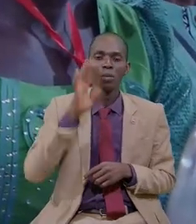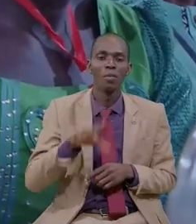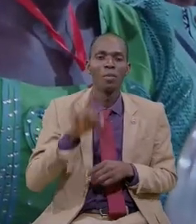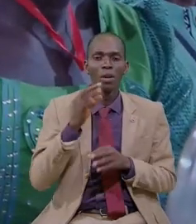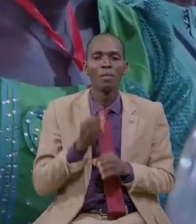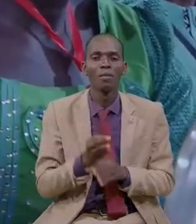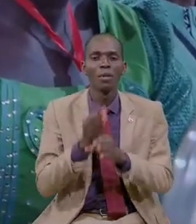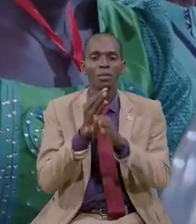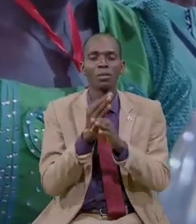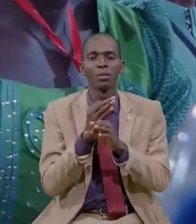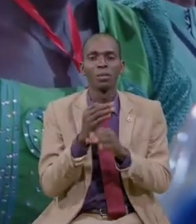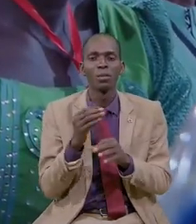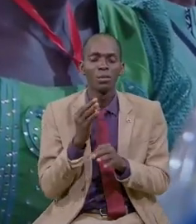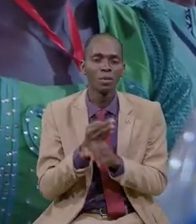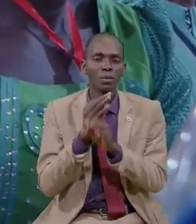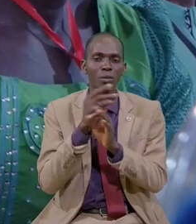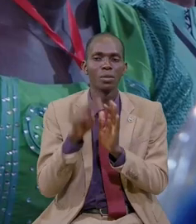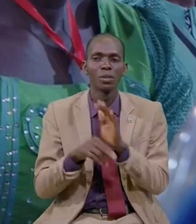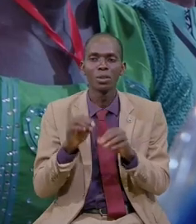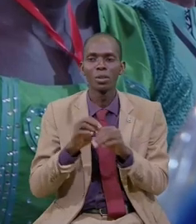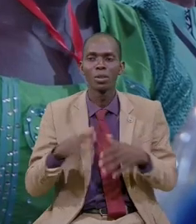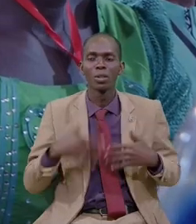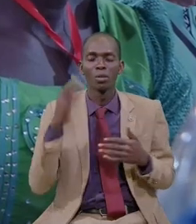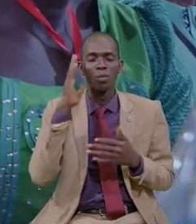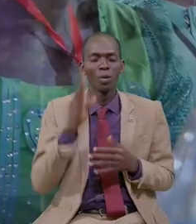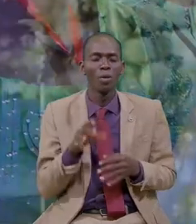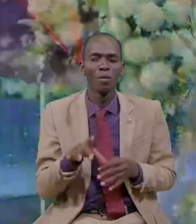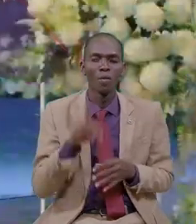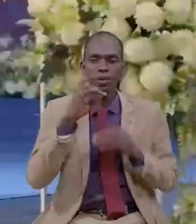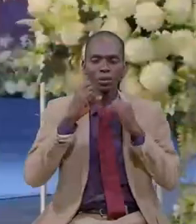vie. Il va trouver la fortitude dans ta vie.